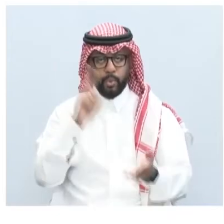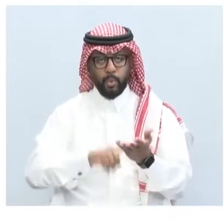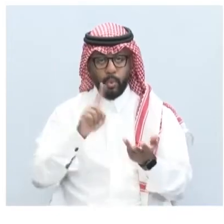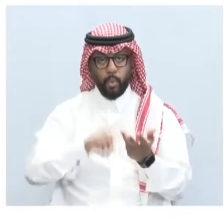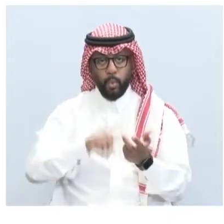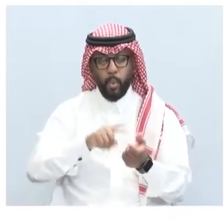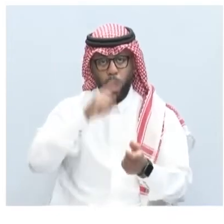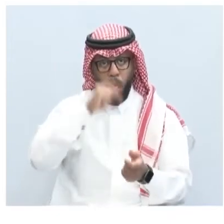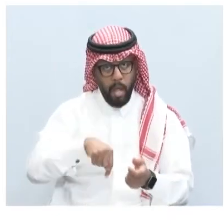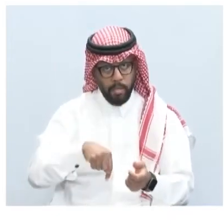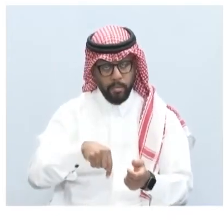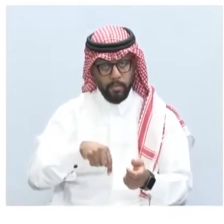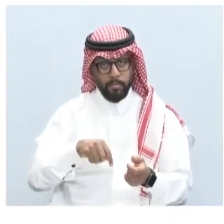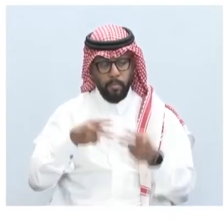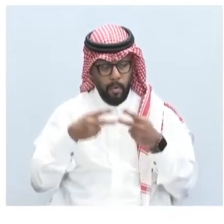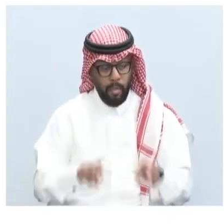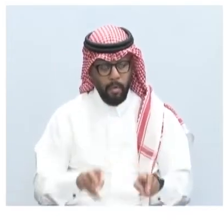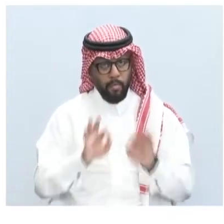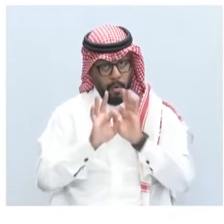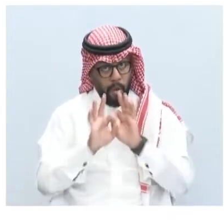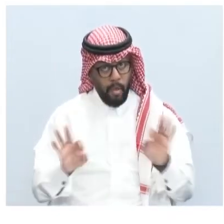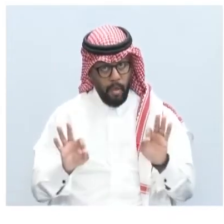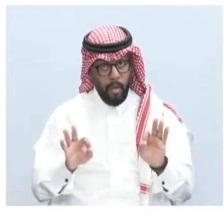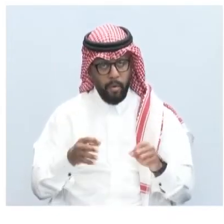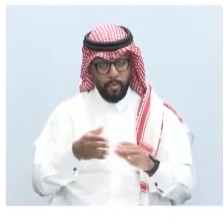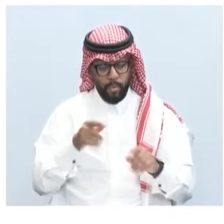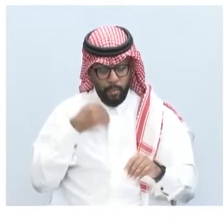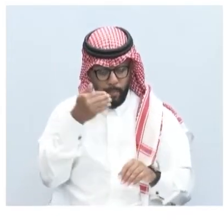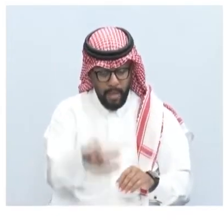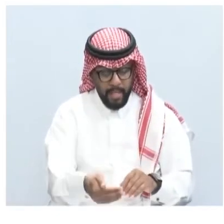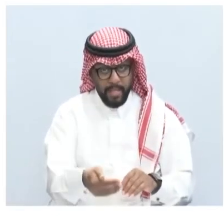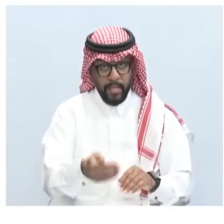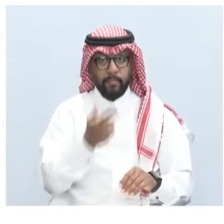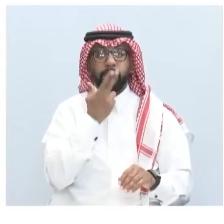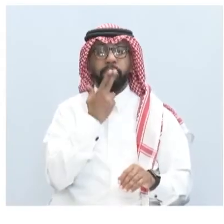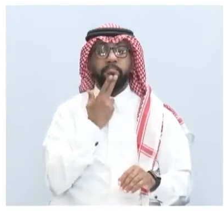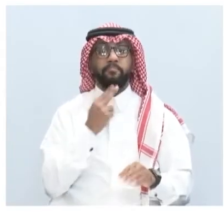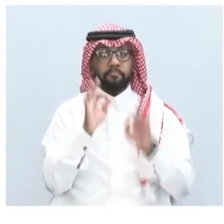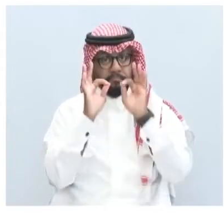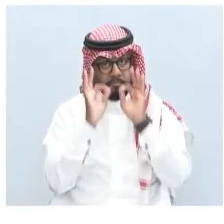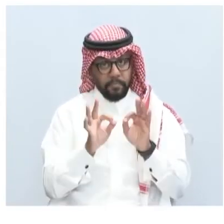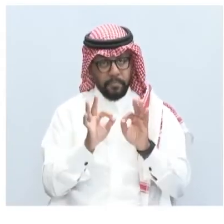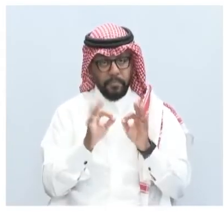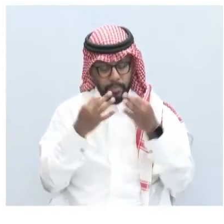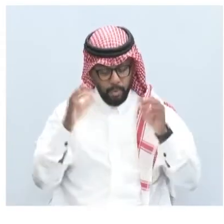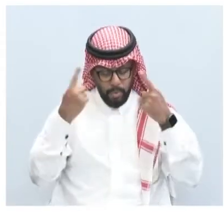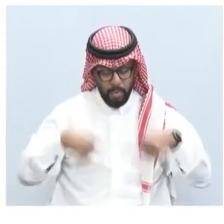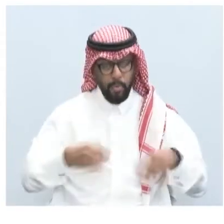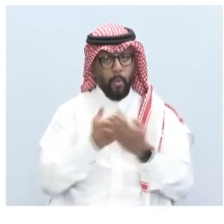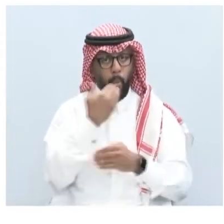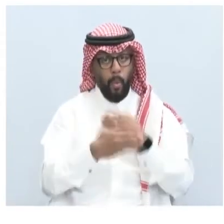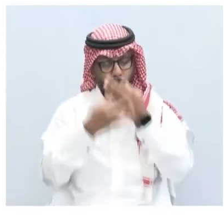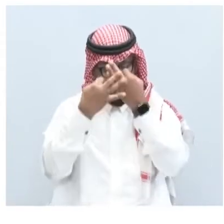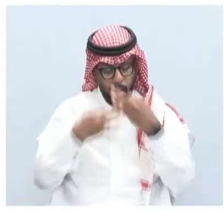ان يكون لبسهما بعد كمال الطهاره ففي حديث المغيره بن شعبه رضي الله عنه